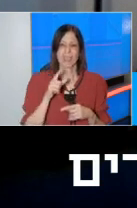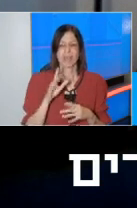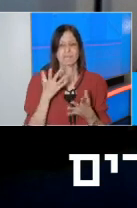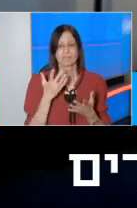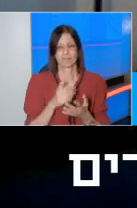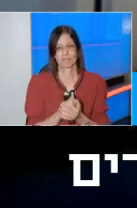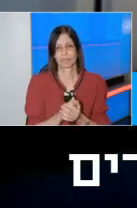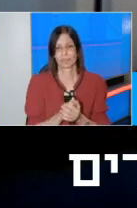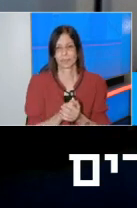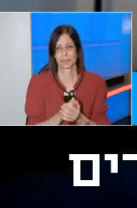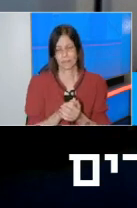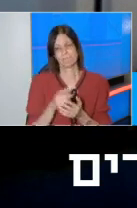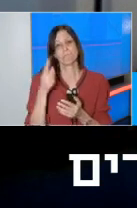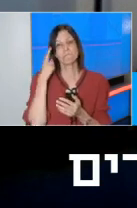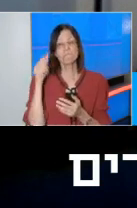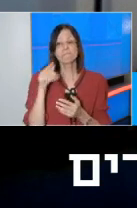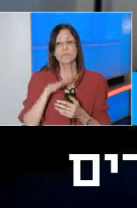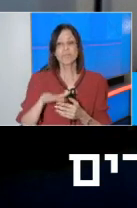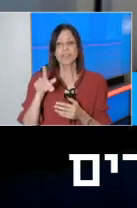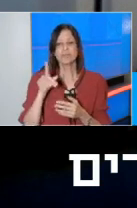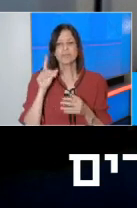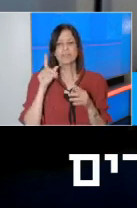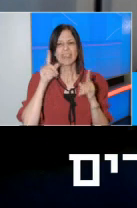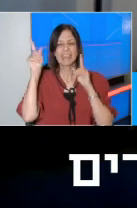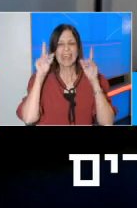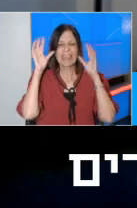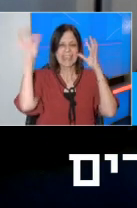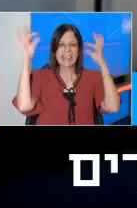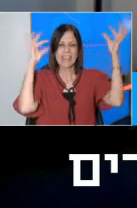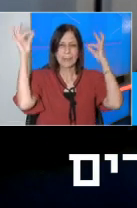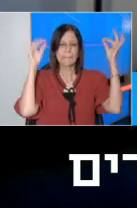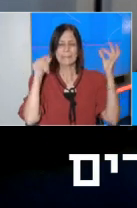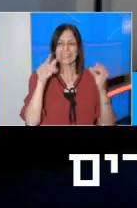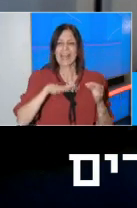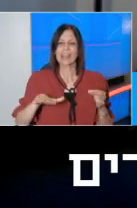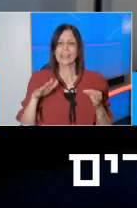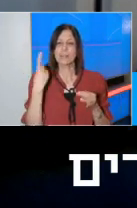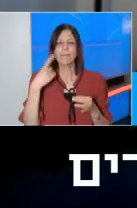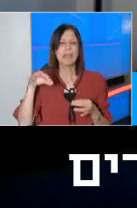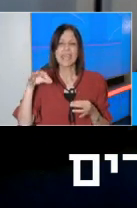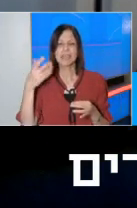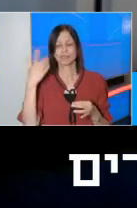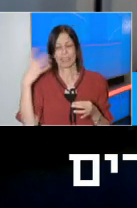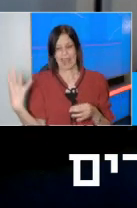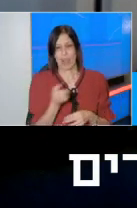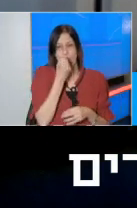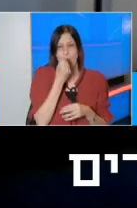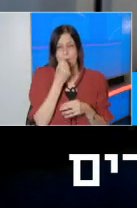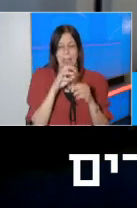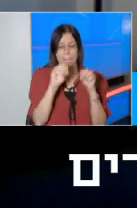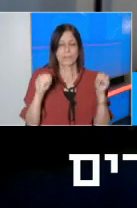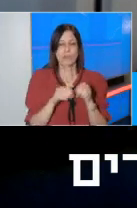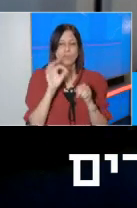אני לא טועה. ידעו שזה ילדים אינדיאנים, כי את יודעת, אלה הילדים היחידים שנלקחו מהמשפחות